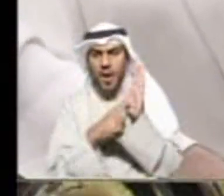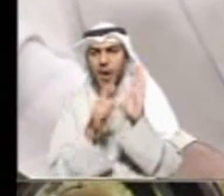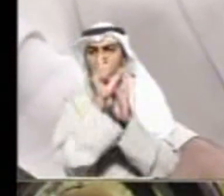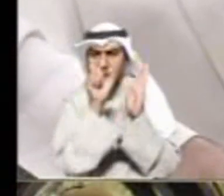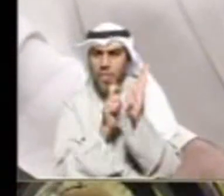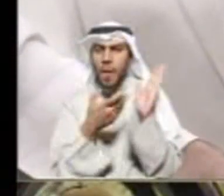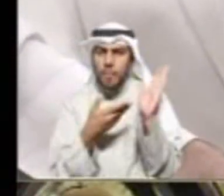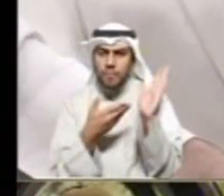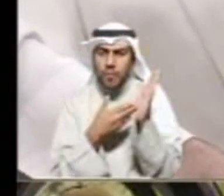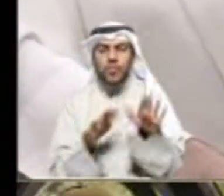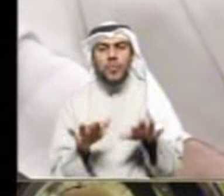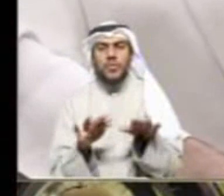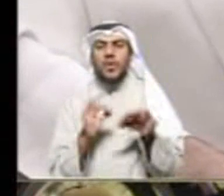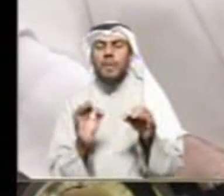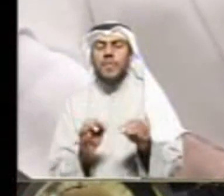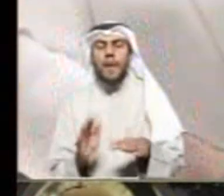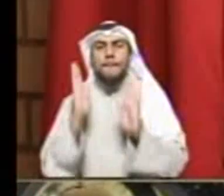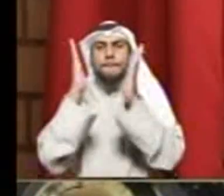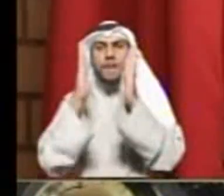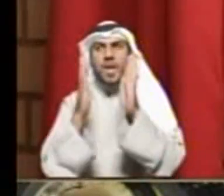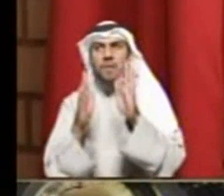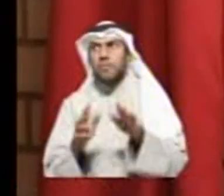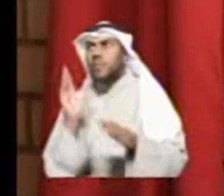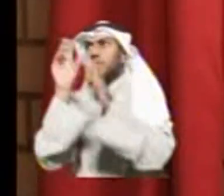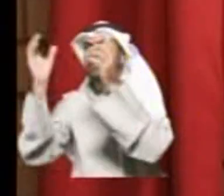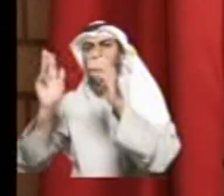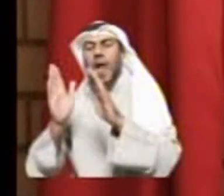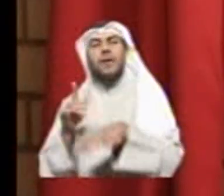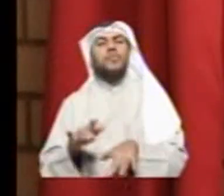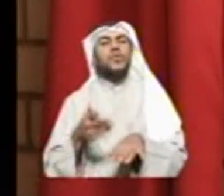الإلكترونية التي طبقت على جميع الوحدات. 250 ملف